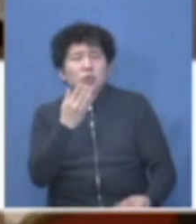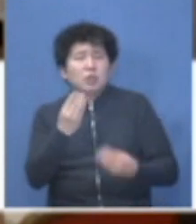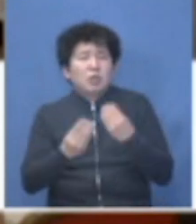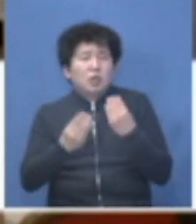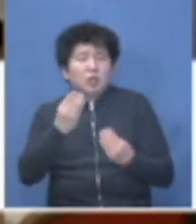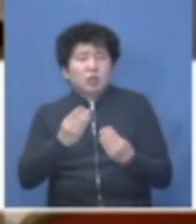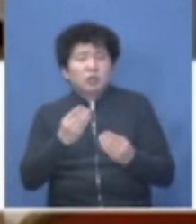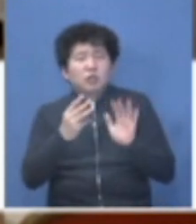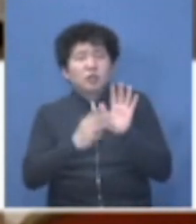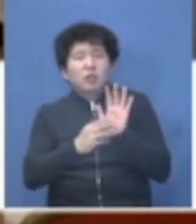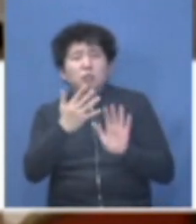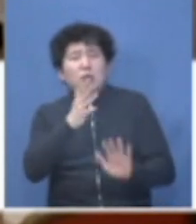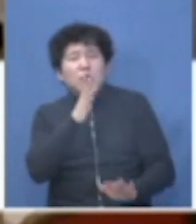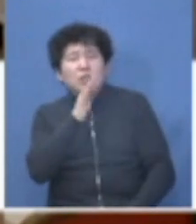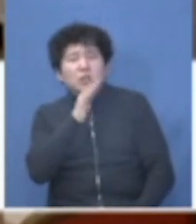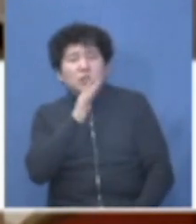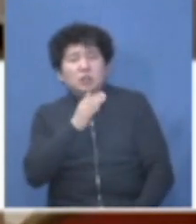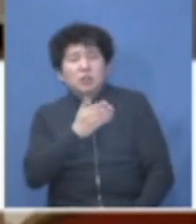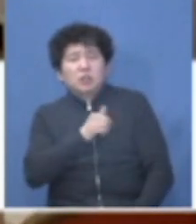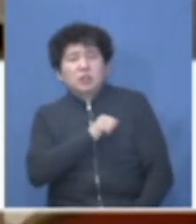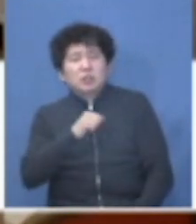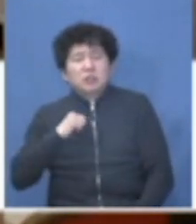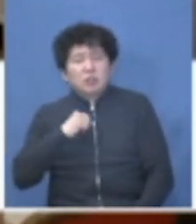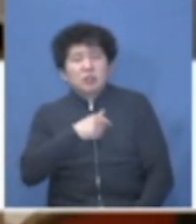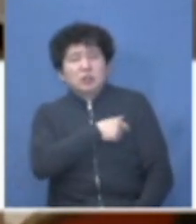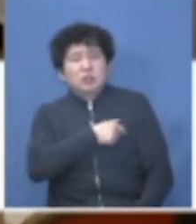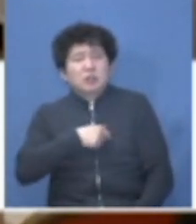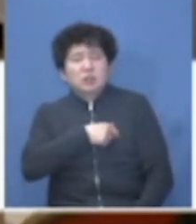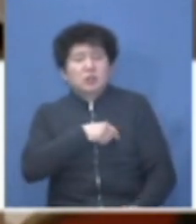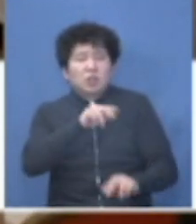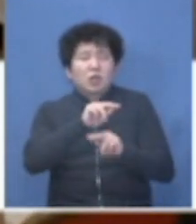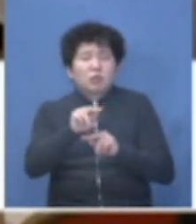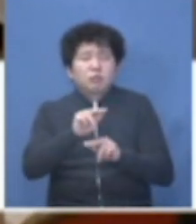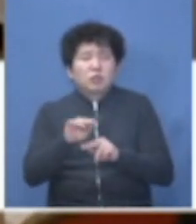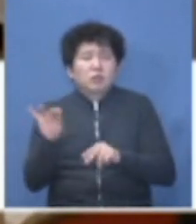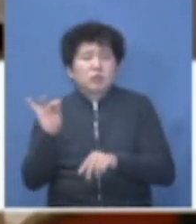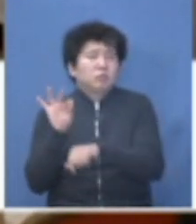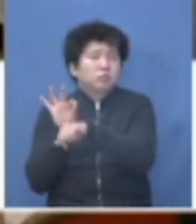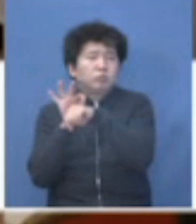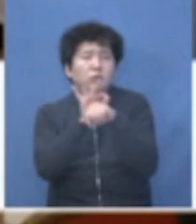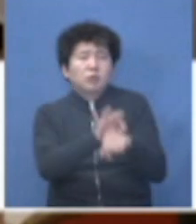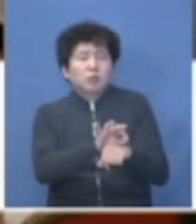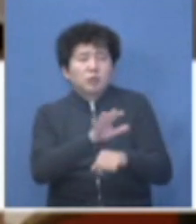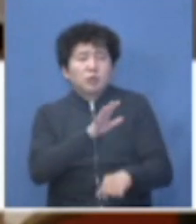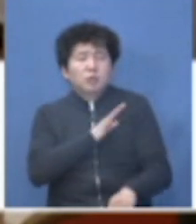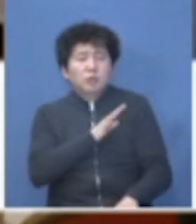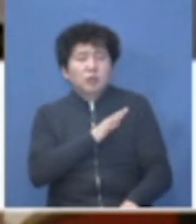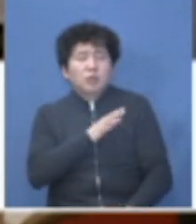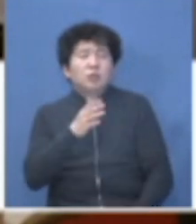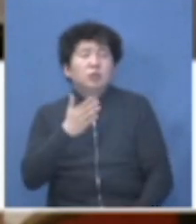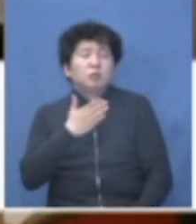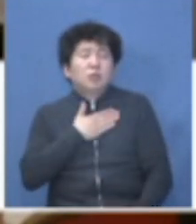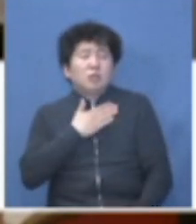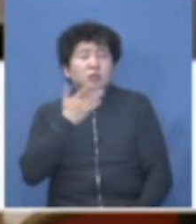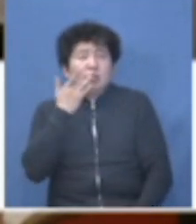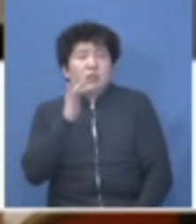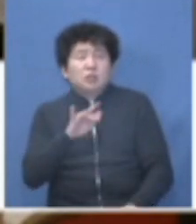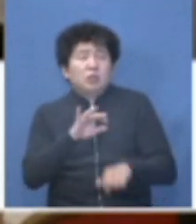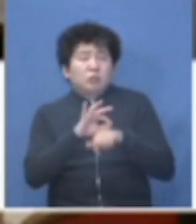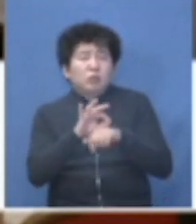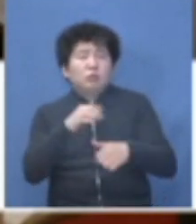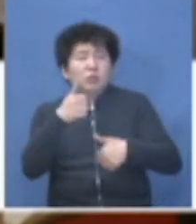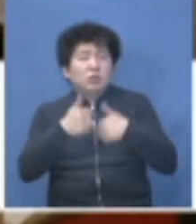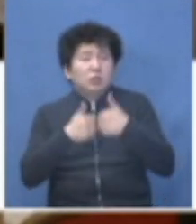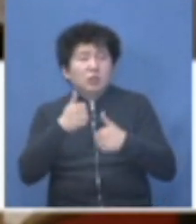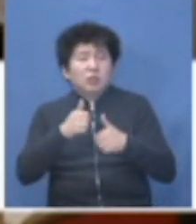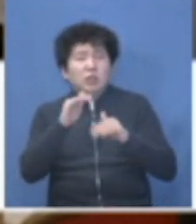нас 85-летний сам тренер, и он нас обучил и привез сюда. В нашем районе часто проходят подобные соревнования среди детей.